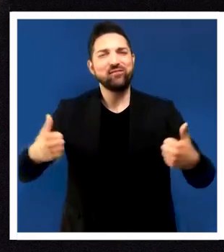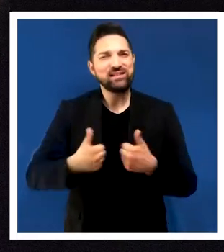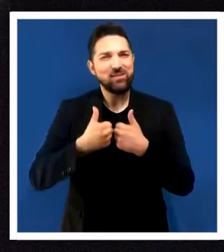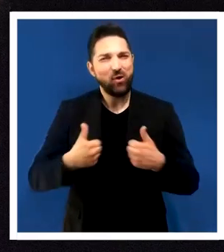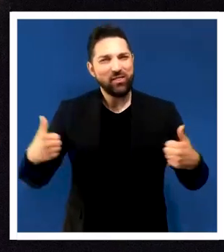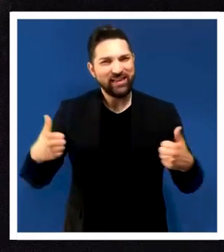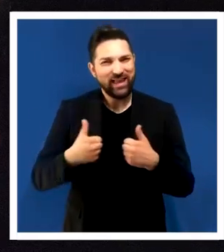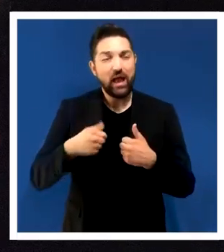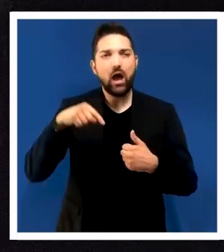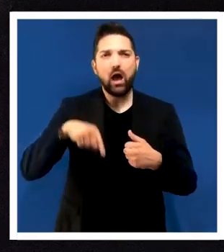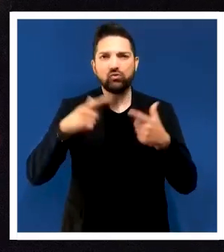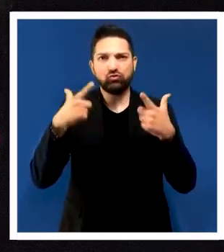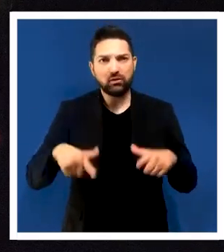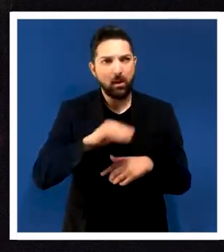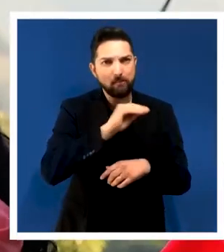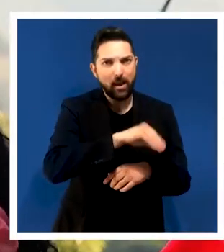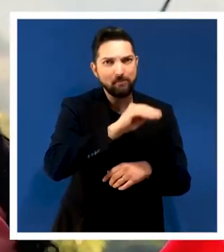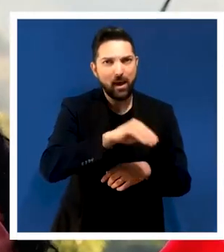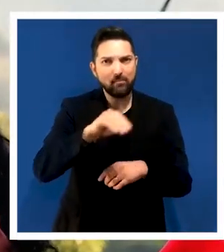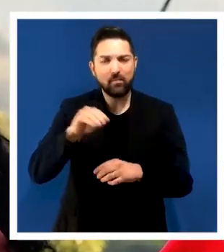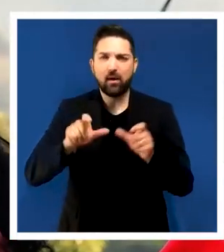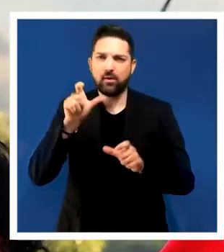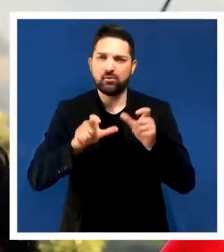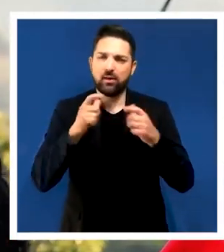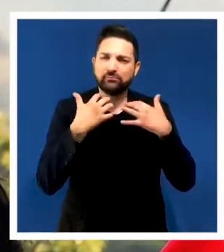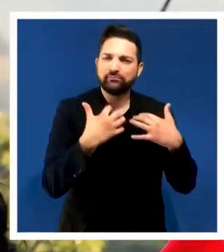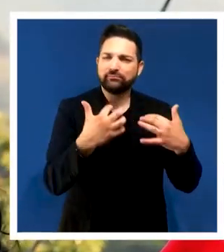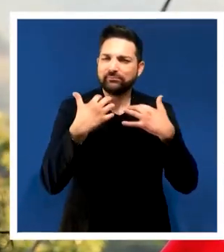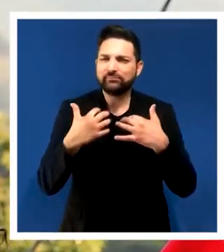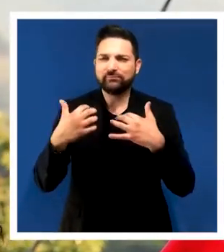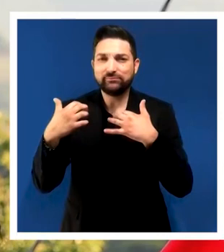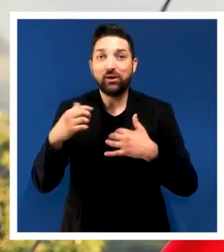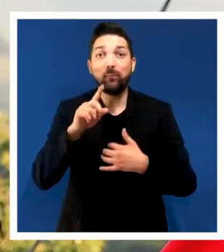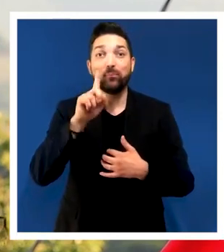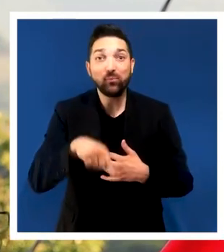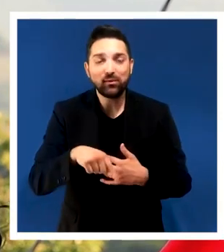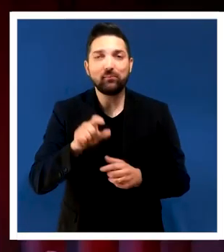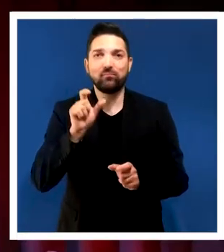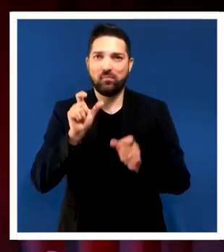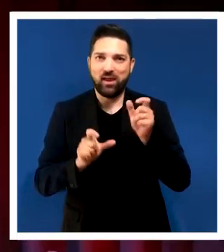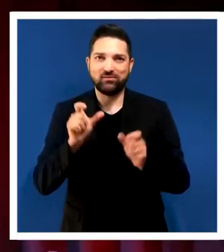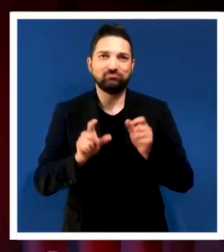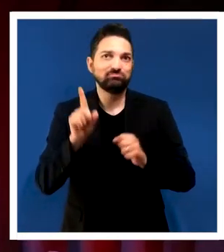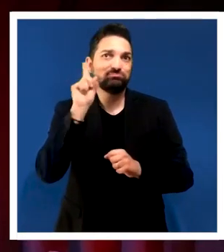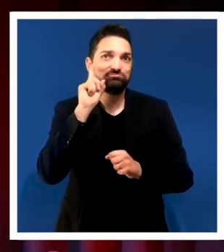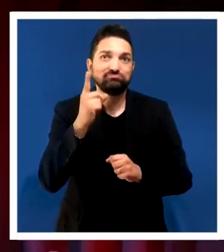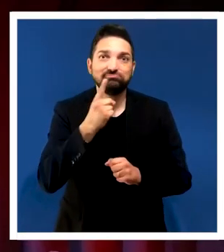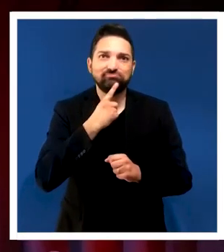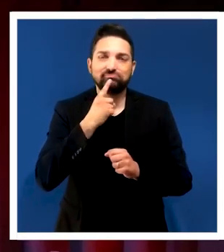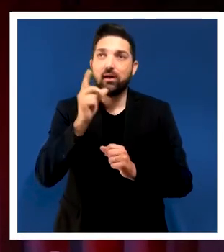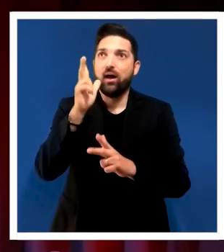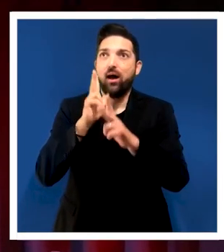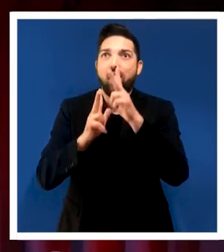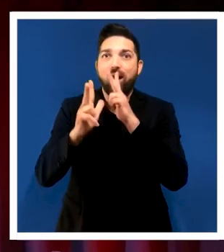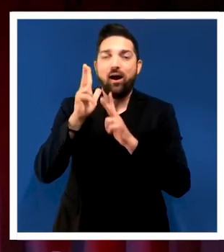Tante le piazze e i borghi con cui il gruppo ha omaggiato il pubblico, ma soprattutto coloro che hanno potuto ascoltare con il cuore per la prima volta